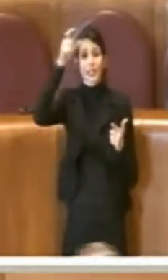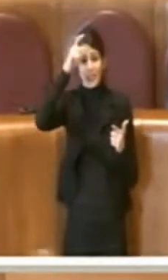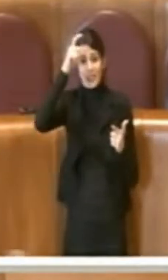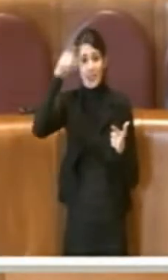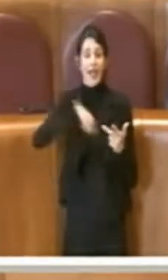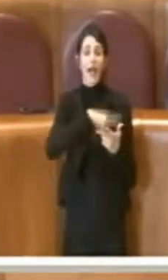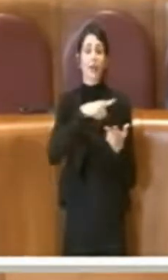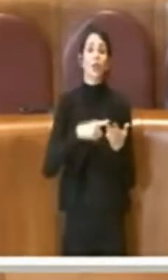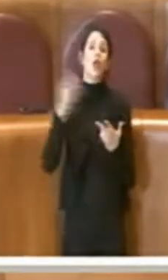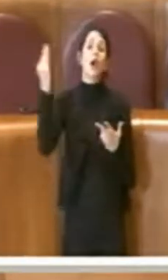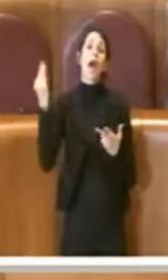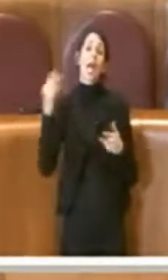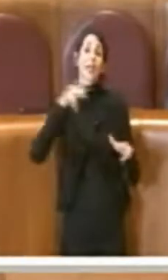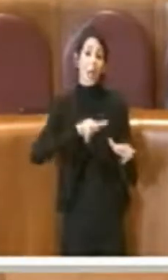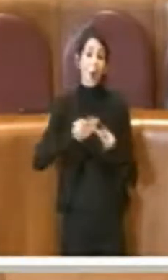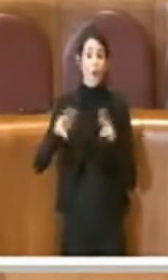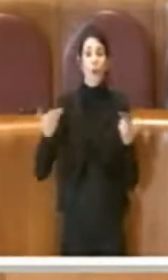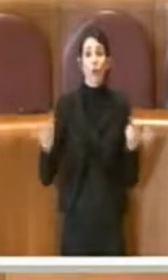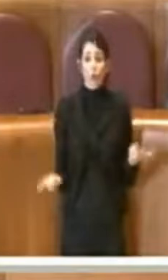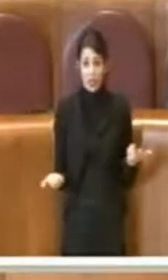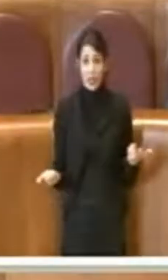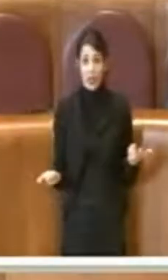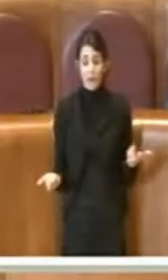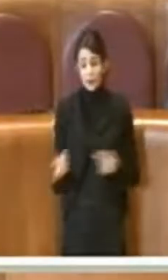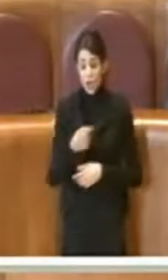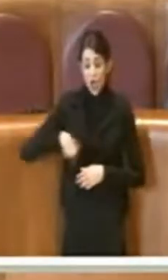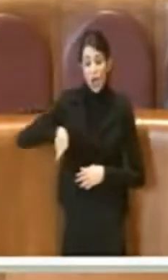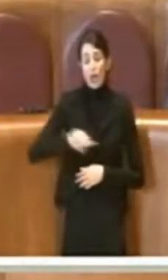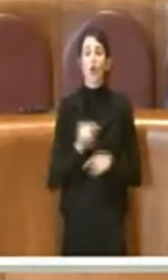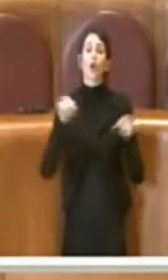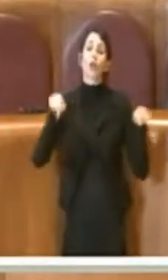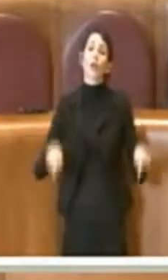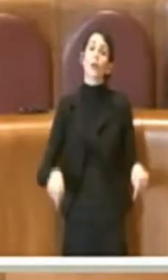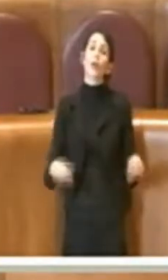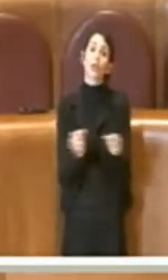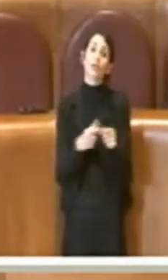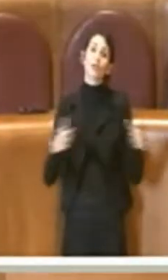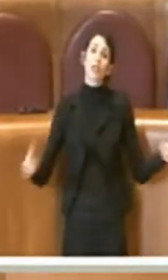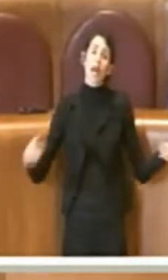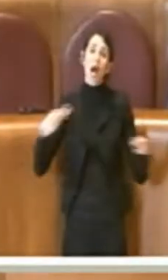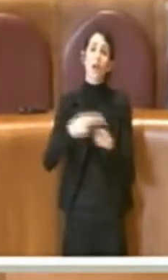a Roma abbiamo tra le occupazioni più grandi di tutta Europa,